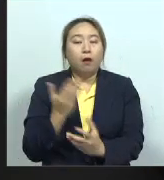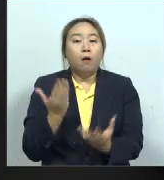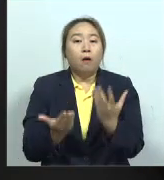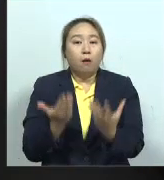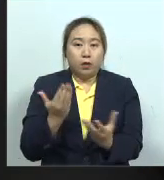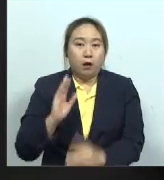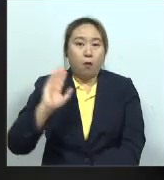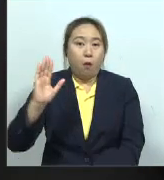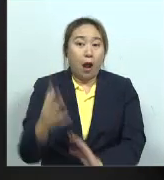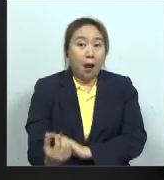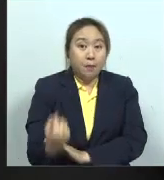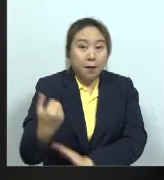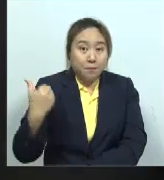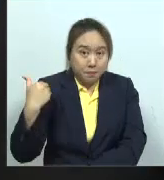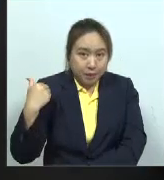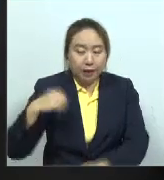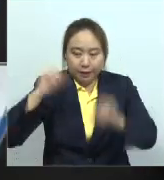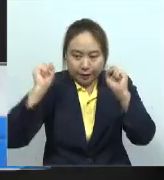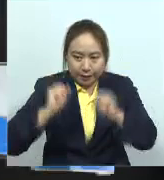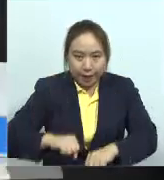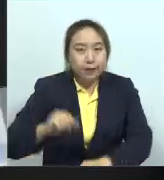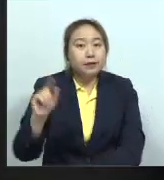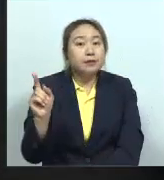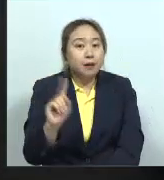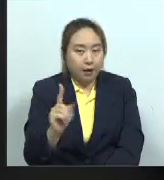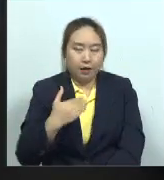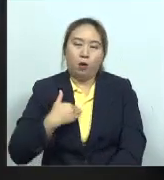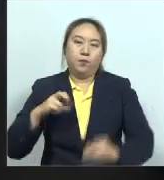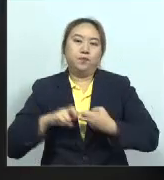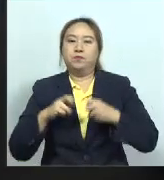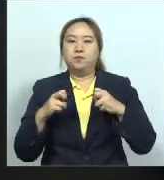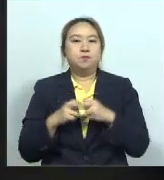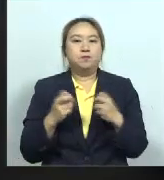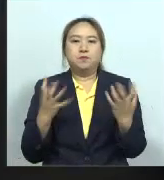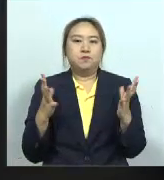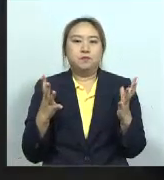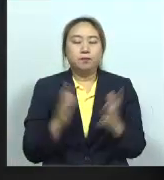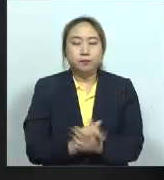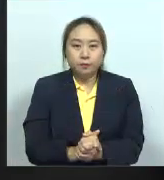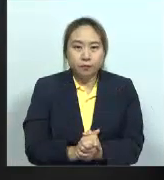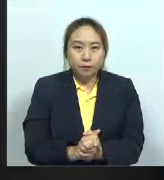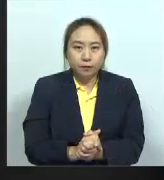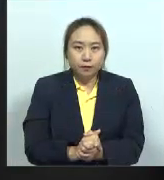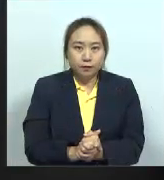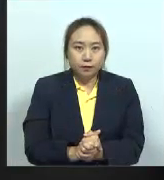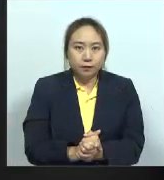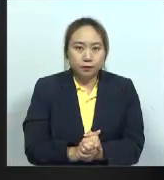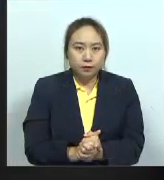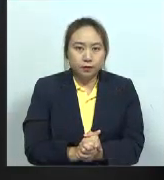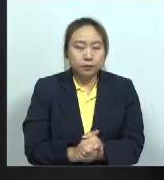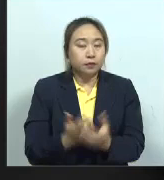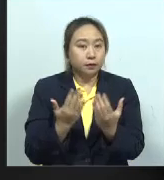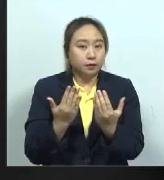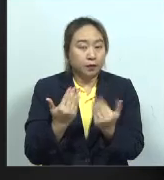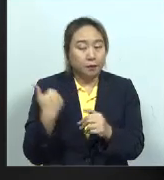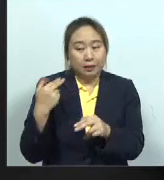จะตัดสินใจอย่างไรเราไม่มีปัญหาอะไรทั้งสิ้นและในส่วนของท่านส